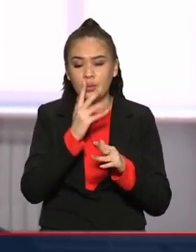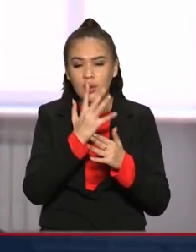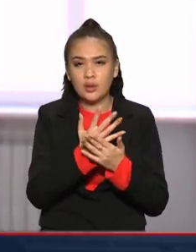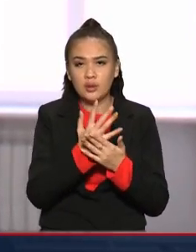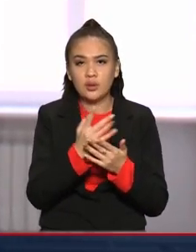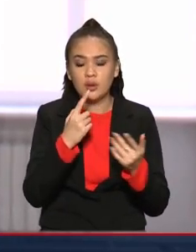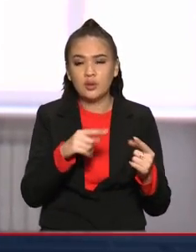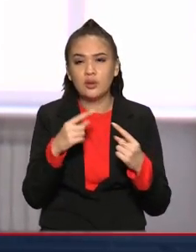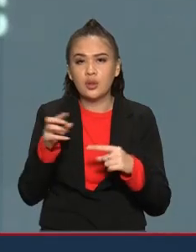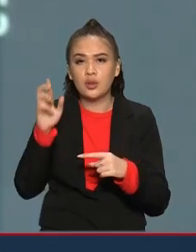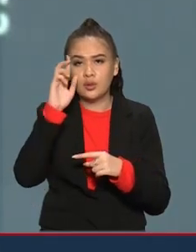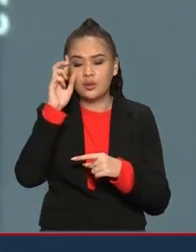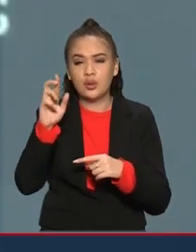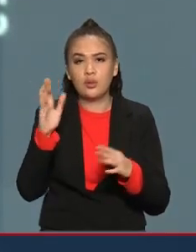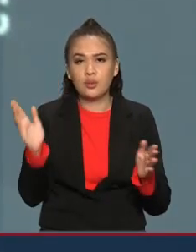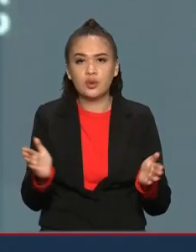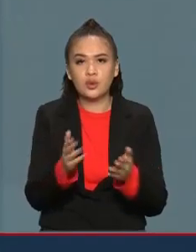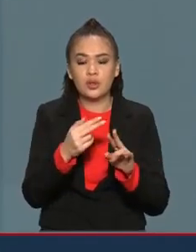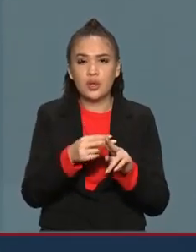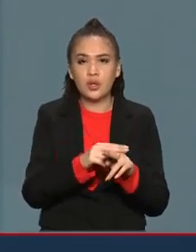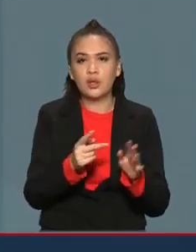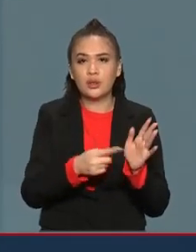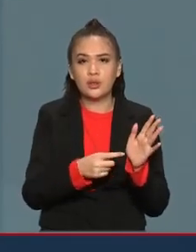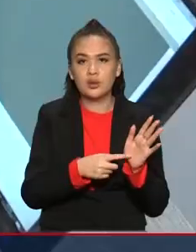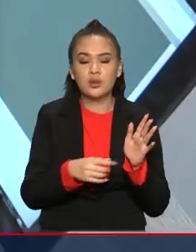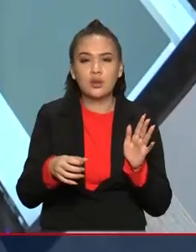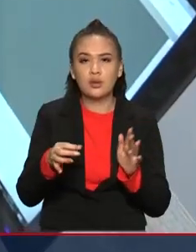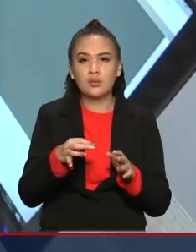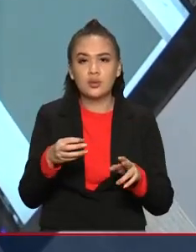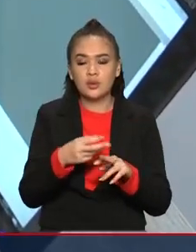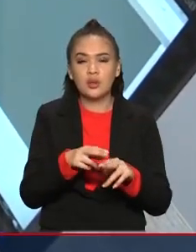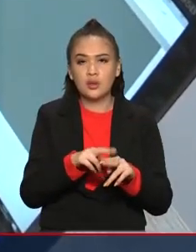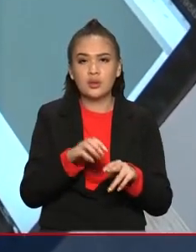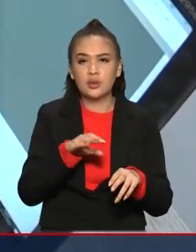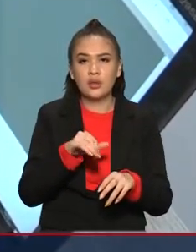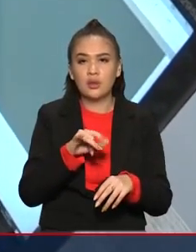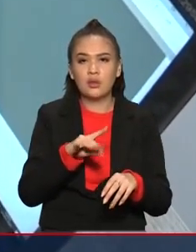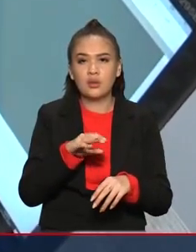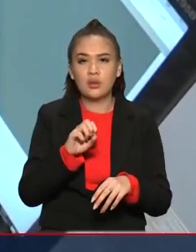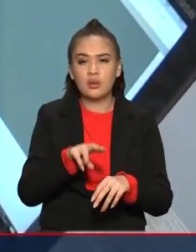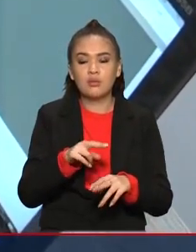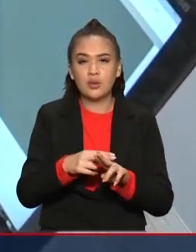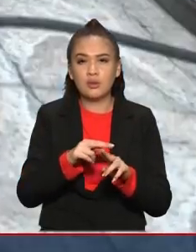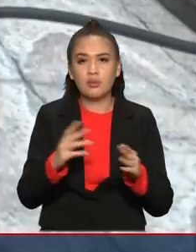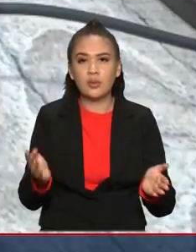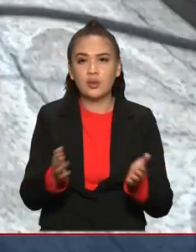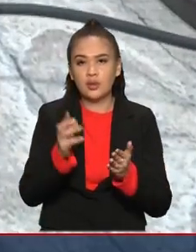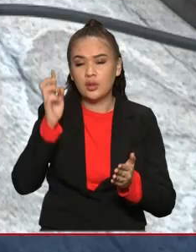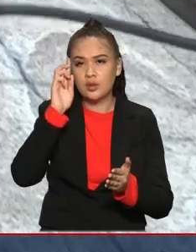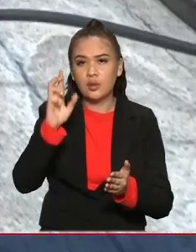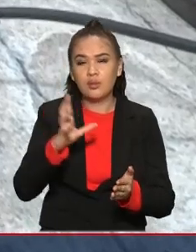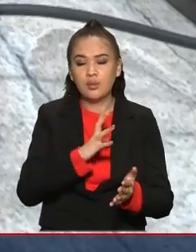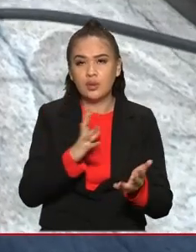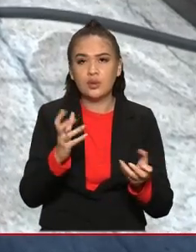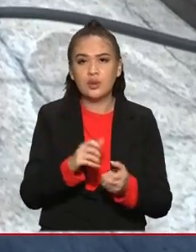других мер государственной поддержки. Всего в Карагандинской области 50 подобных стартапов получили поддержку от государства в этом году, хотя